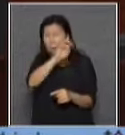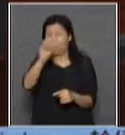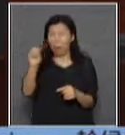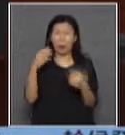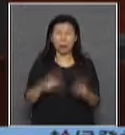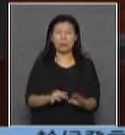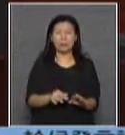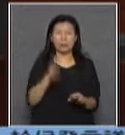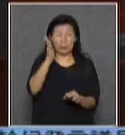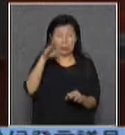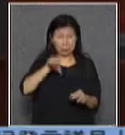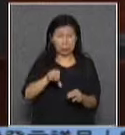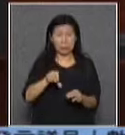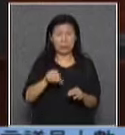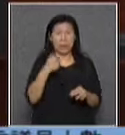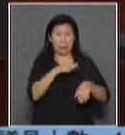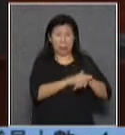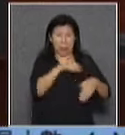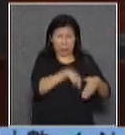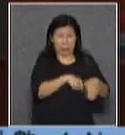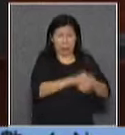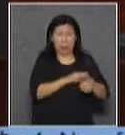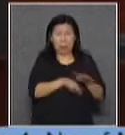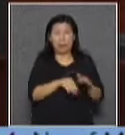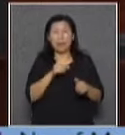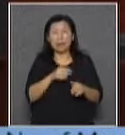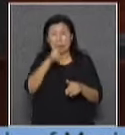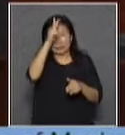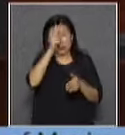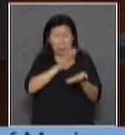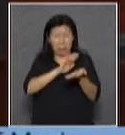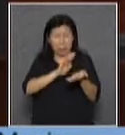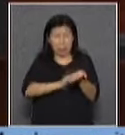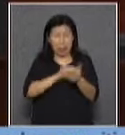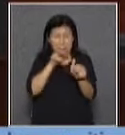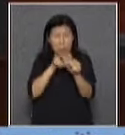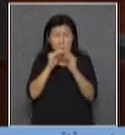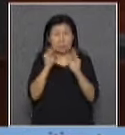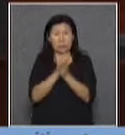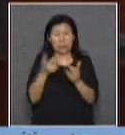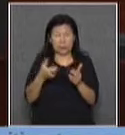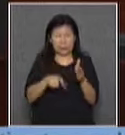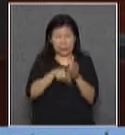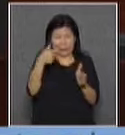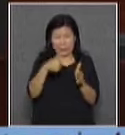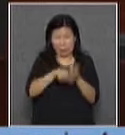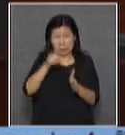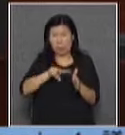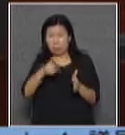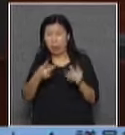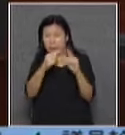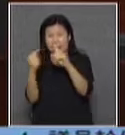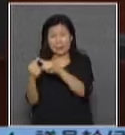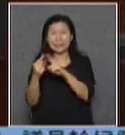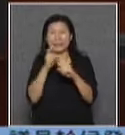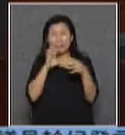上係將嗰500億繼續隱藏咗喺呢一個嘅醫管局之內呢，唔將啲錢呢係動用呢係改善市民嘅